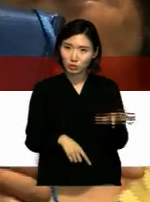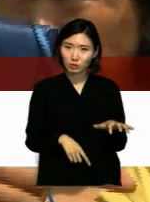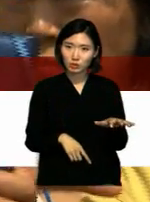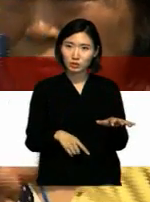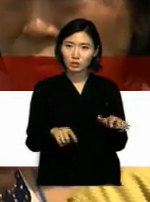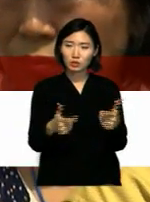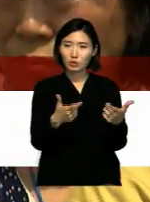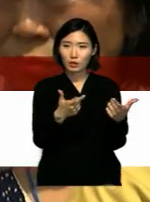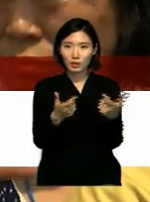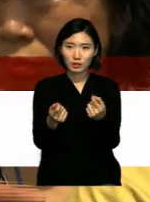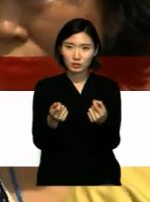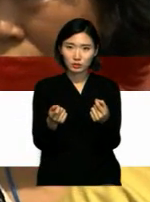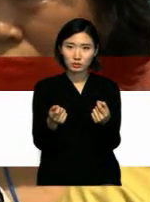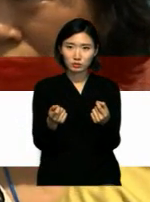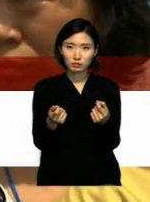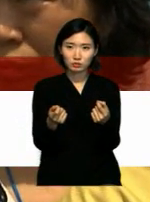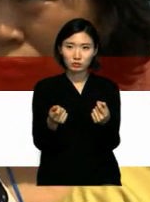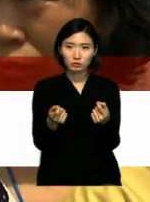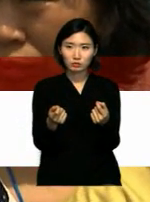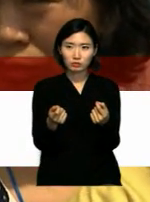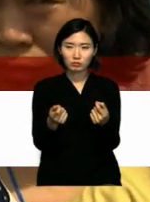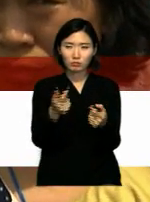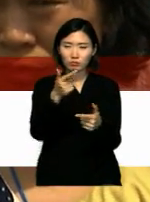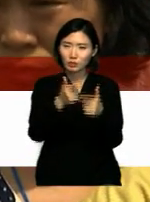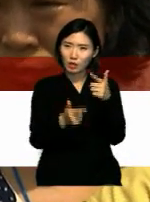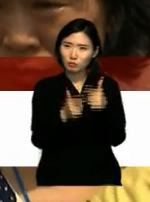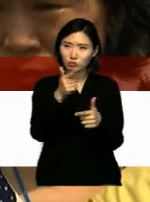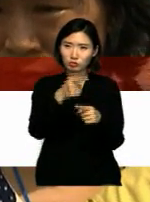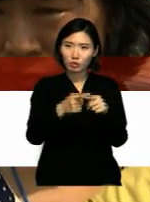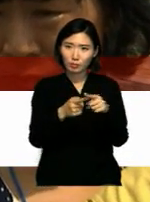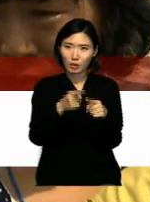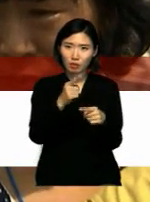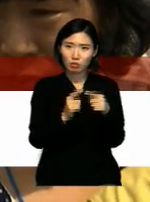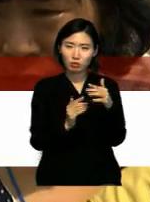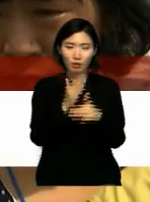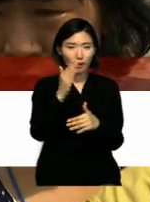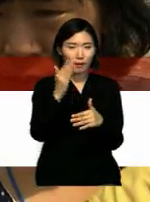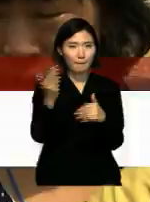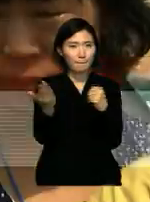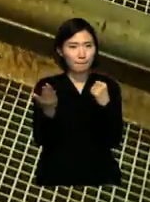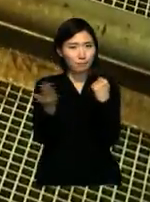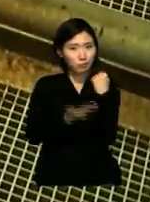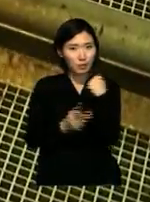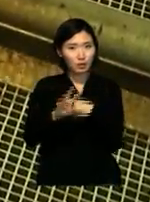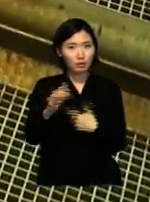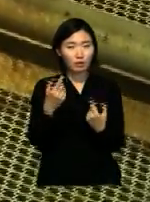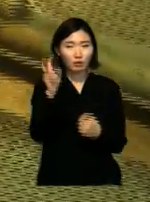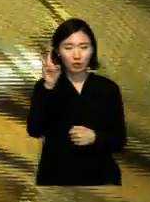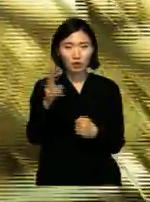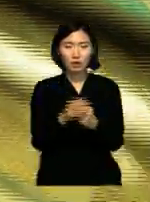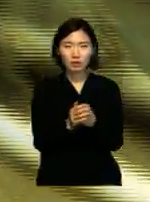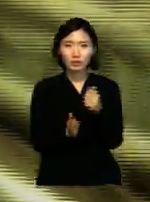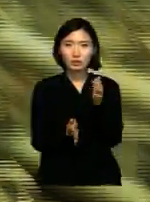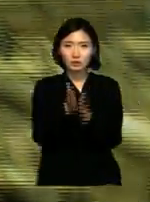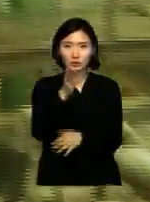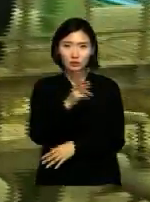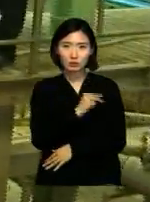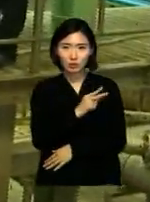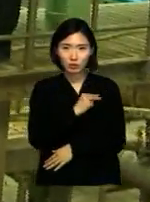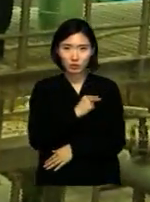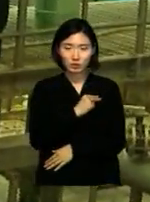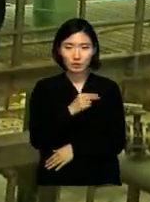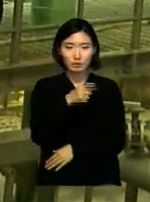이런 식 장자대로처럼 하려 그러면은 거기 아마 나무를 절반 이상 다 베어내야 될 겁니다. 시의원들은 실개천에